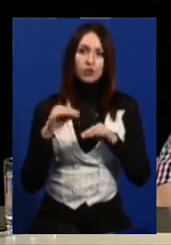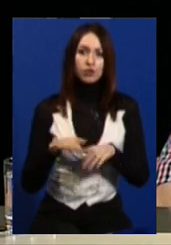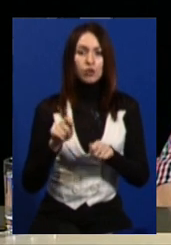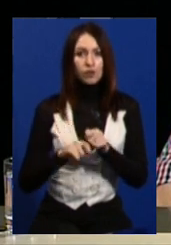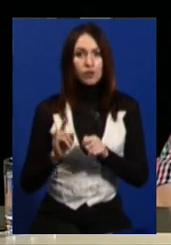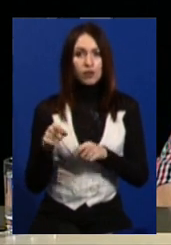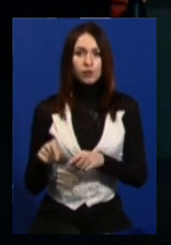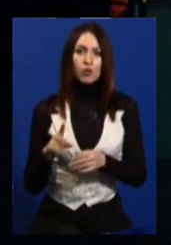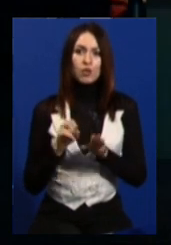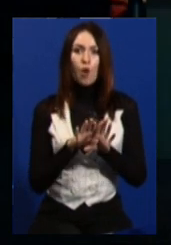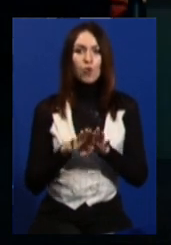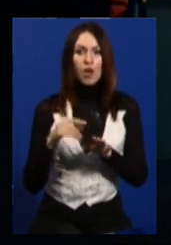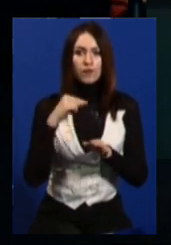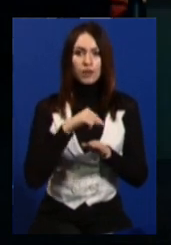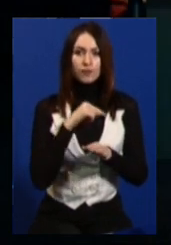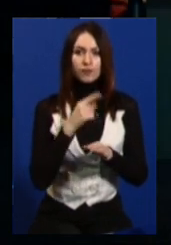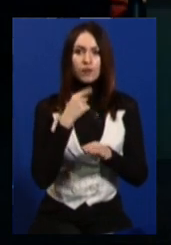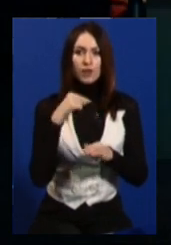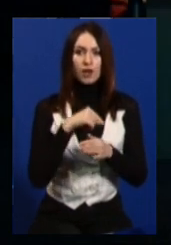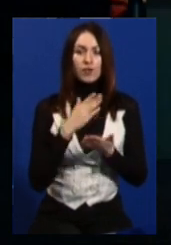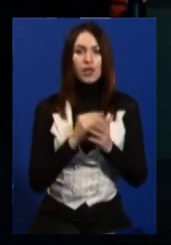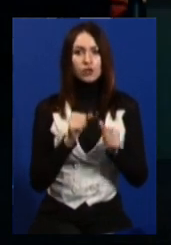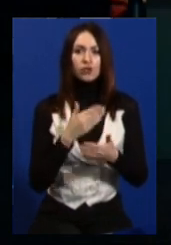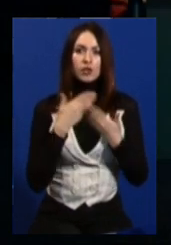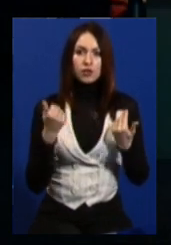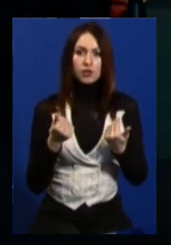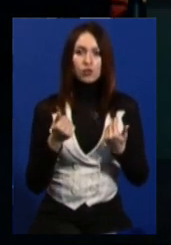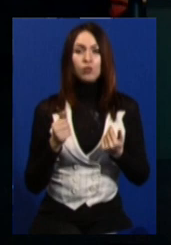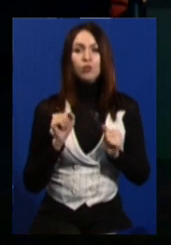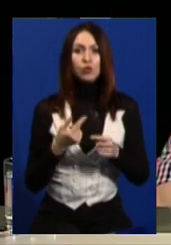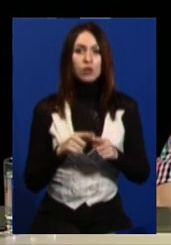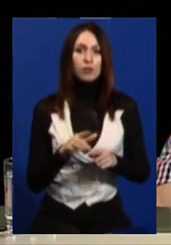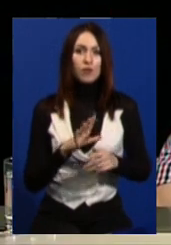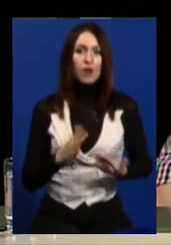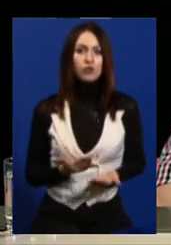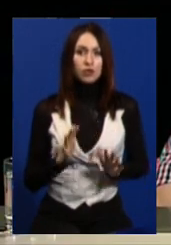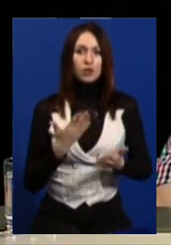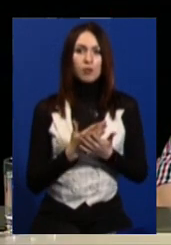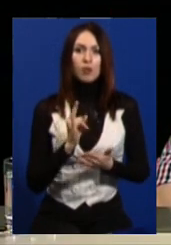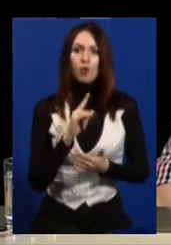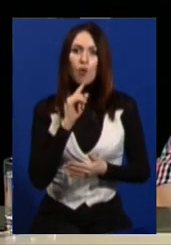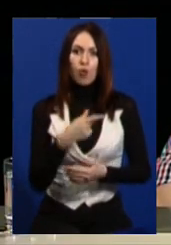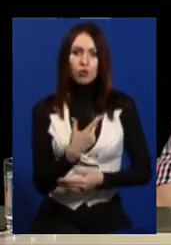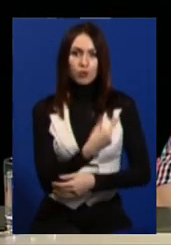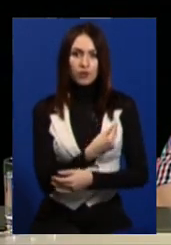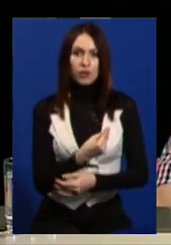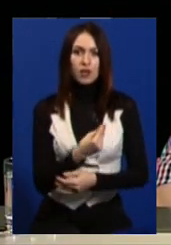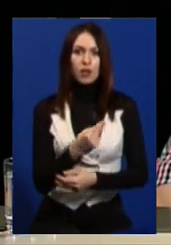на уровень антител или нет. Если взять достаточно жизненную ситуацию, когда ребенка в год привили против кори, а ему сейчас